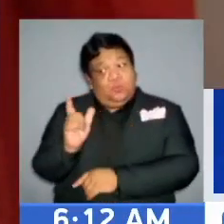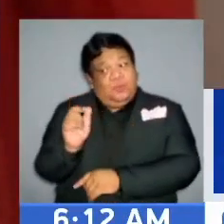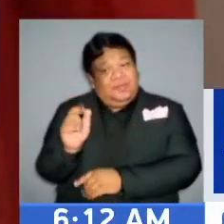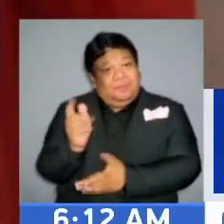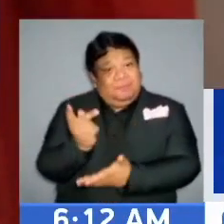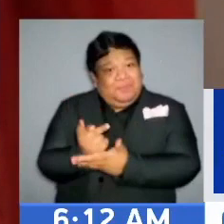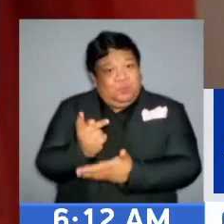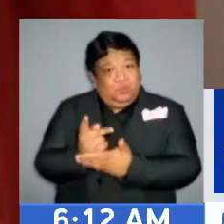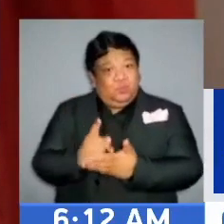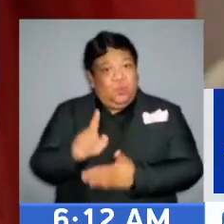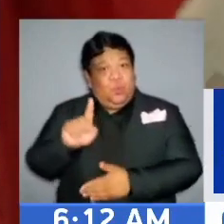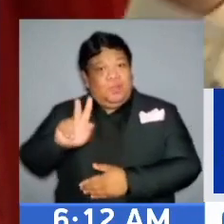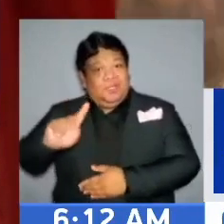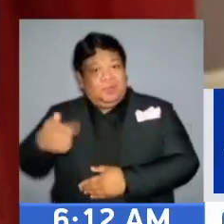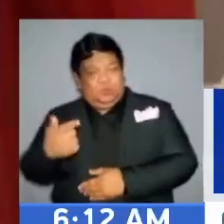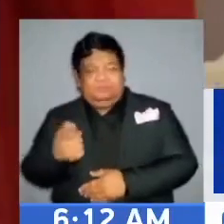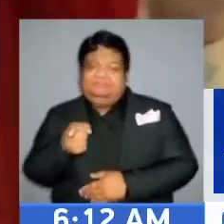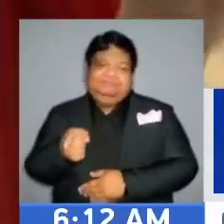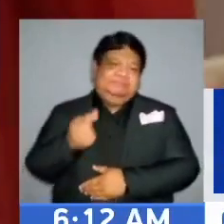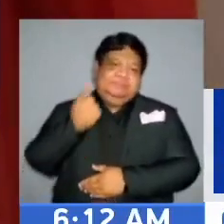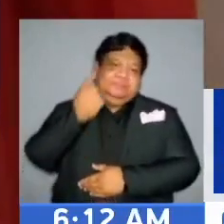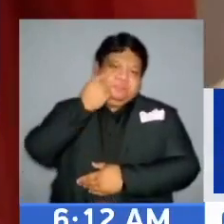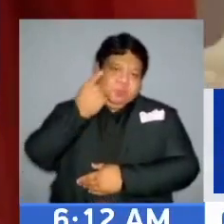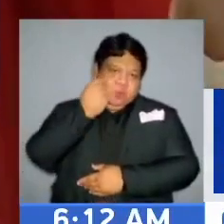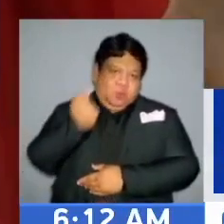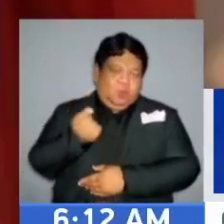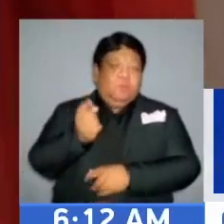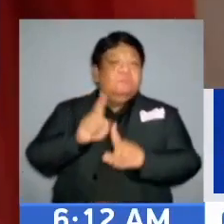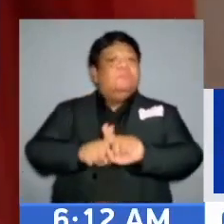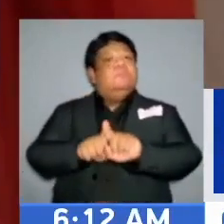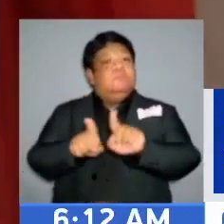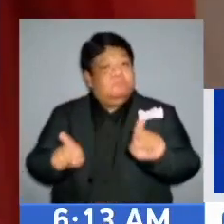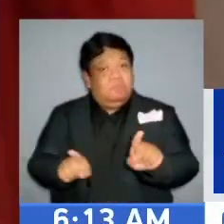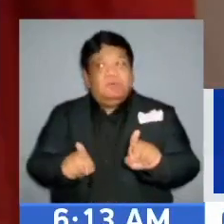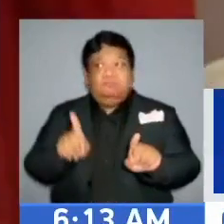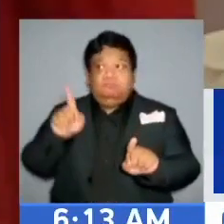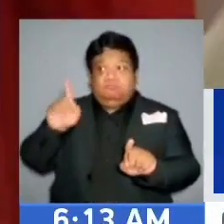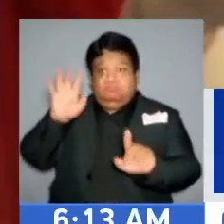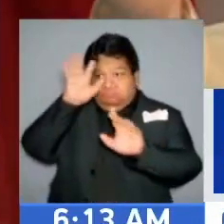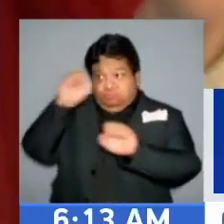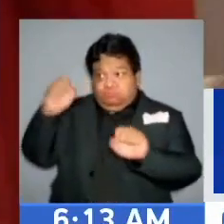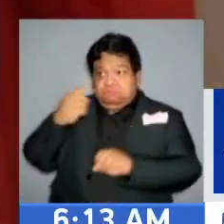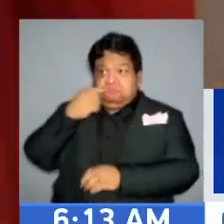ni Presidente to modernize, irrigate, use the right seeds and